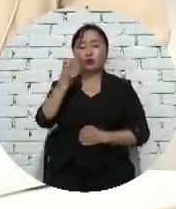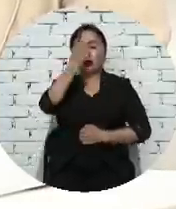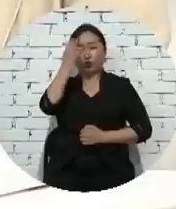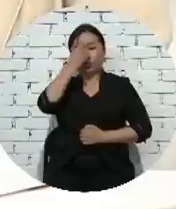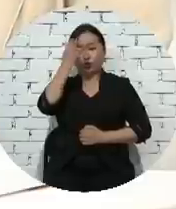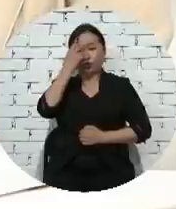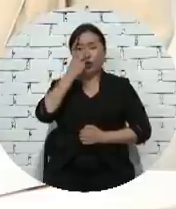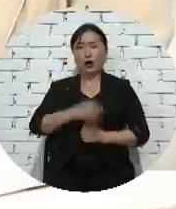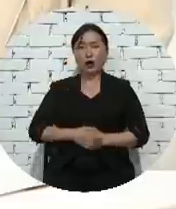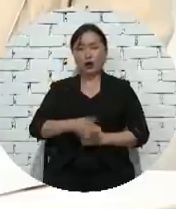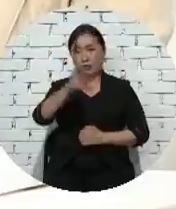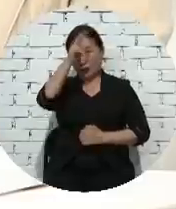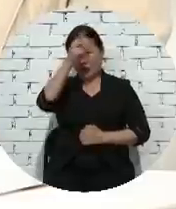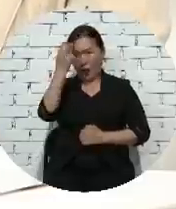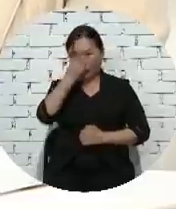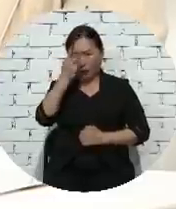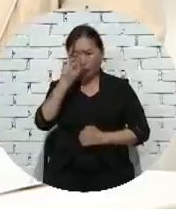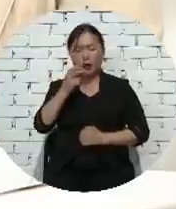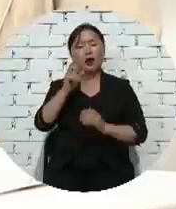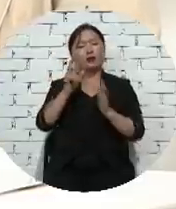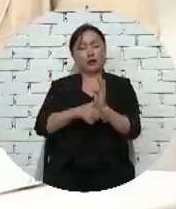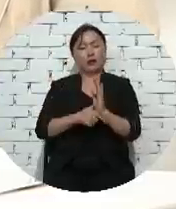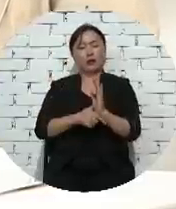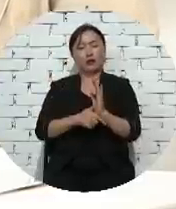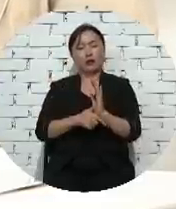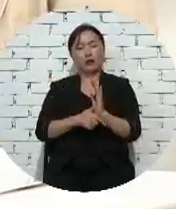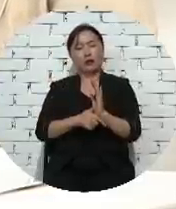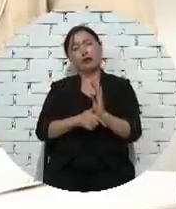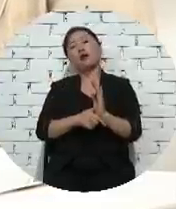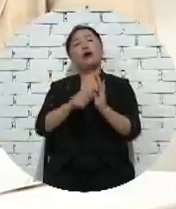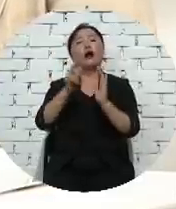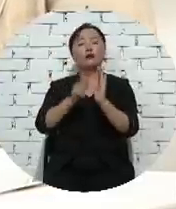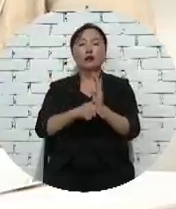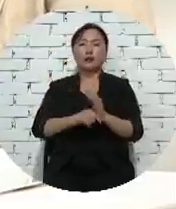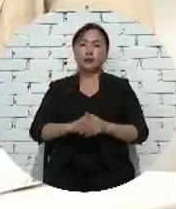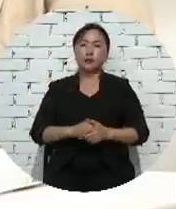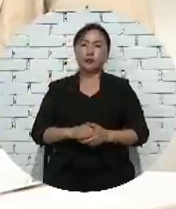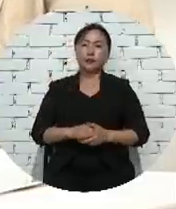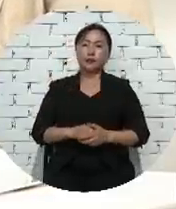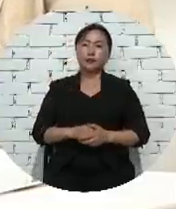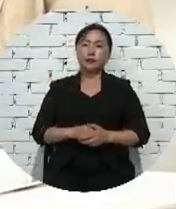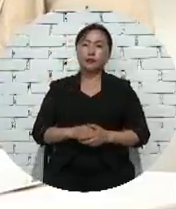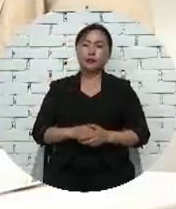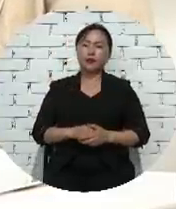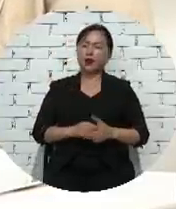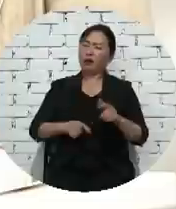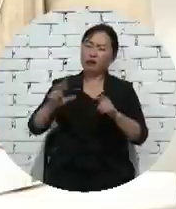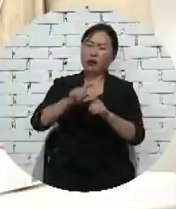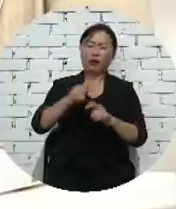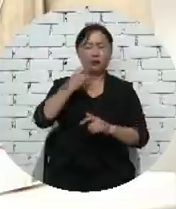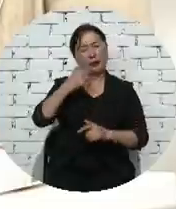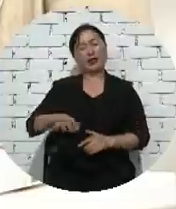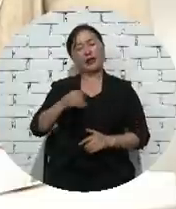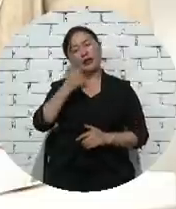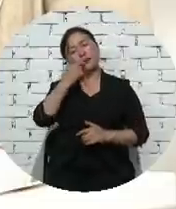수사를 이런 얘기 제가 자주 합니다만은 수사를 할 때 좀 더 했어야 되는데 미진하다라고